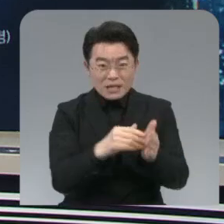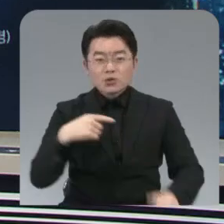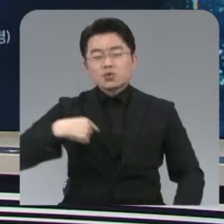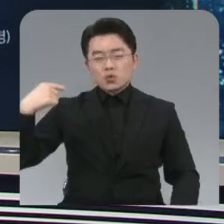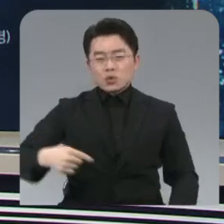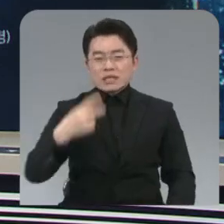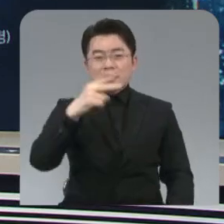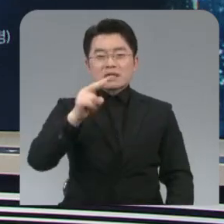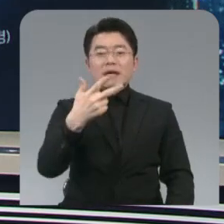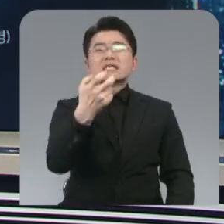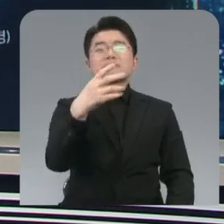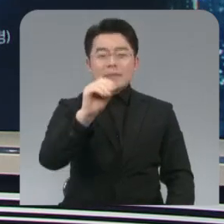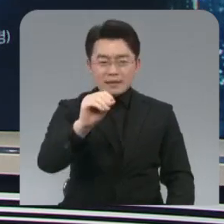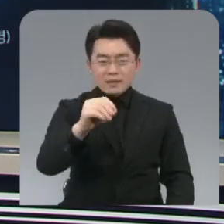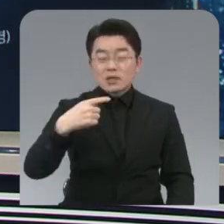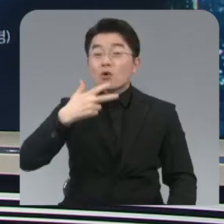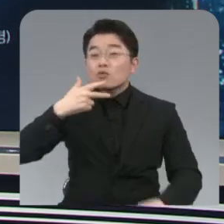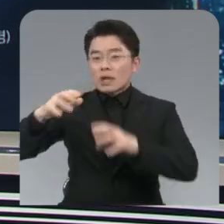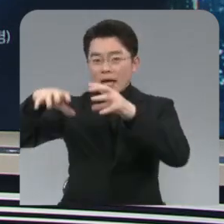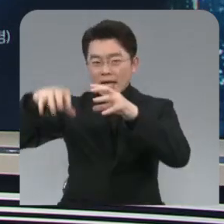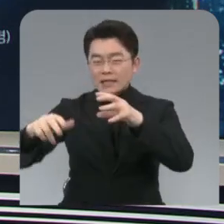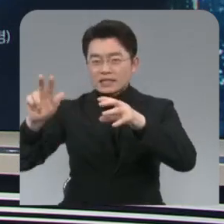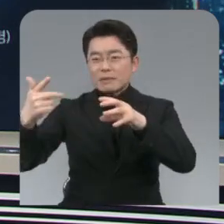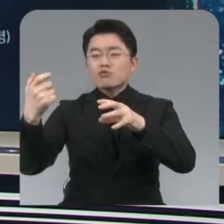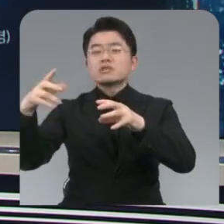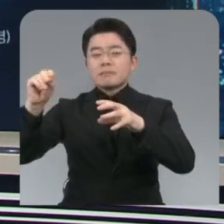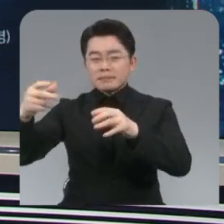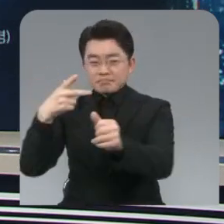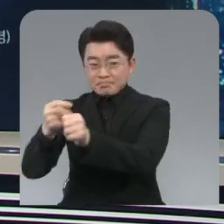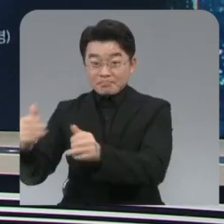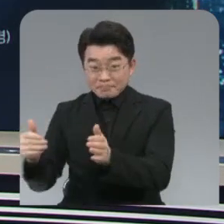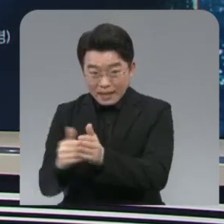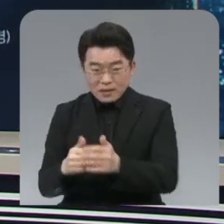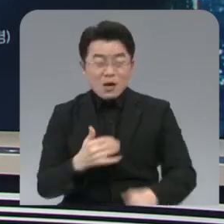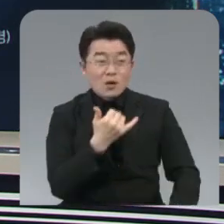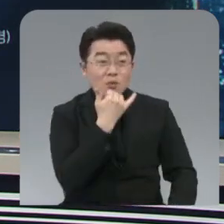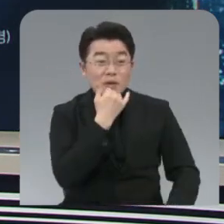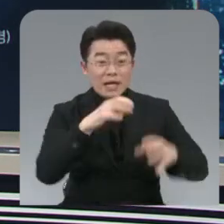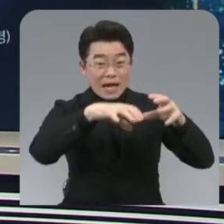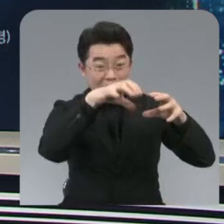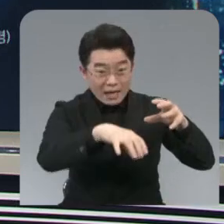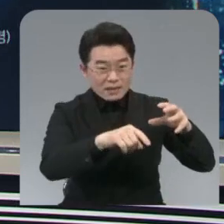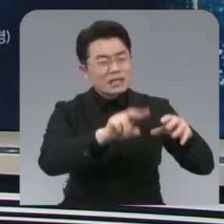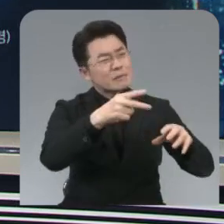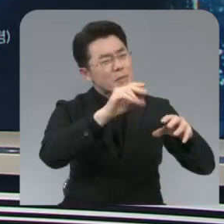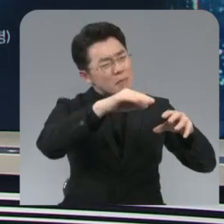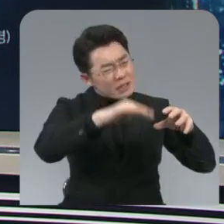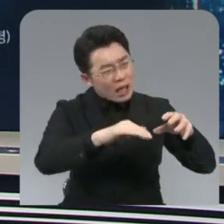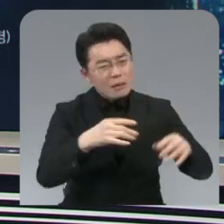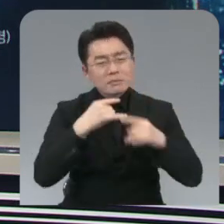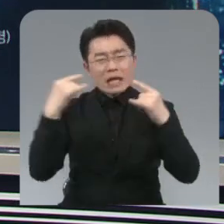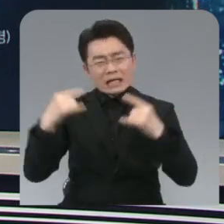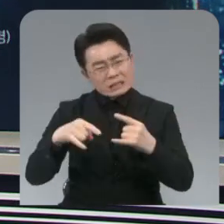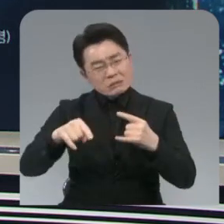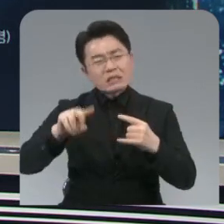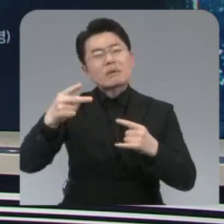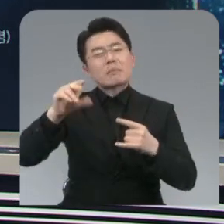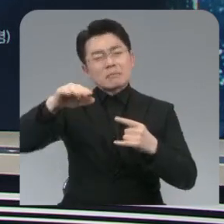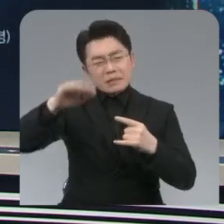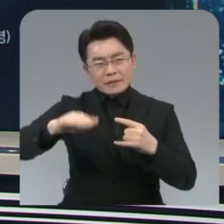중국 2,270여만 명, 영국 760여만 명, 독일과 프랑스는 아직 200만 명이 안